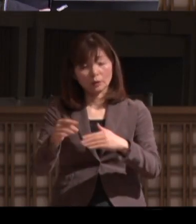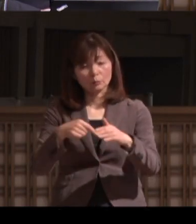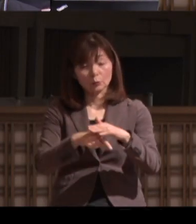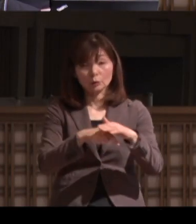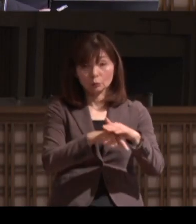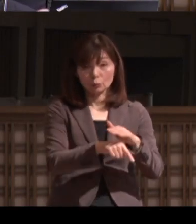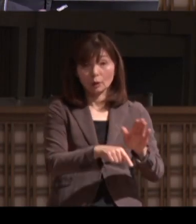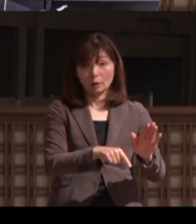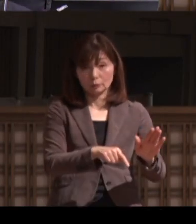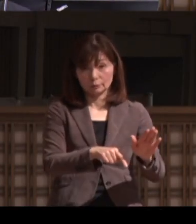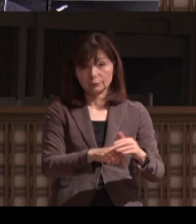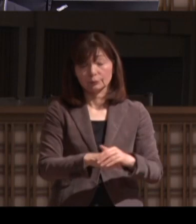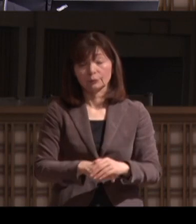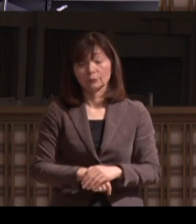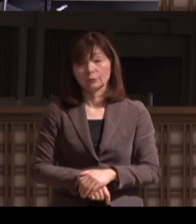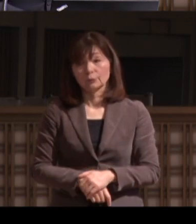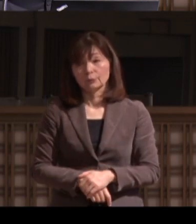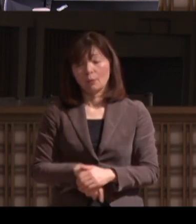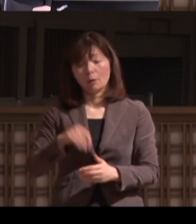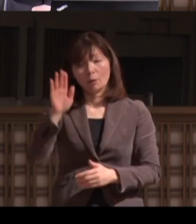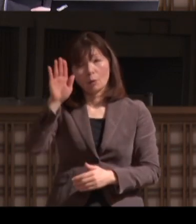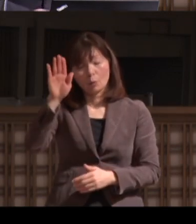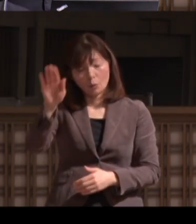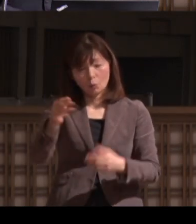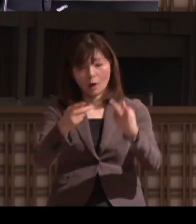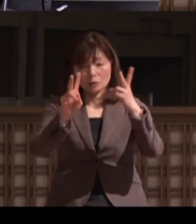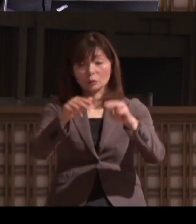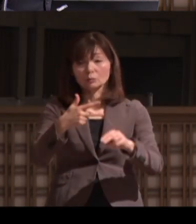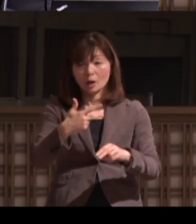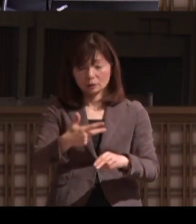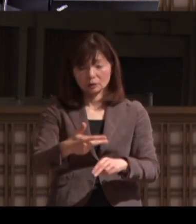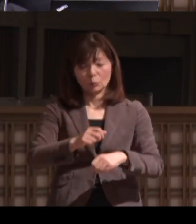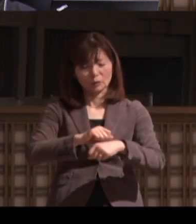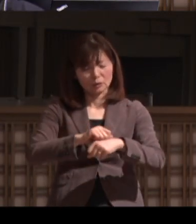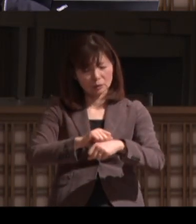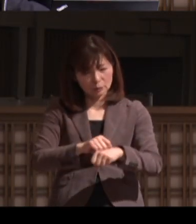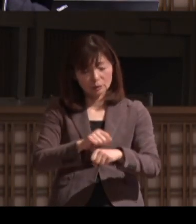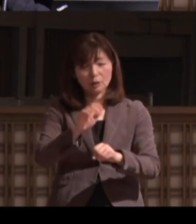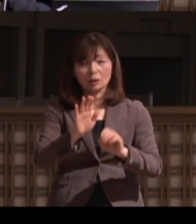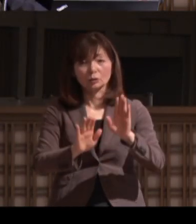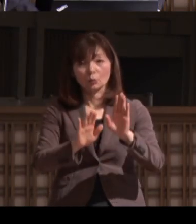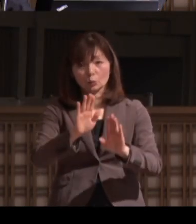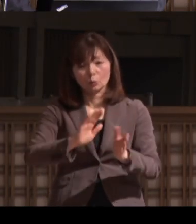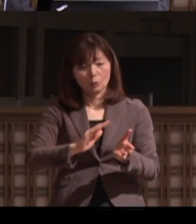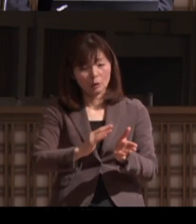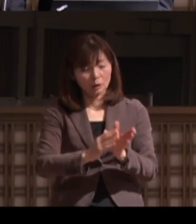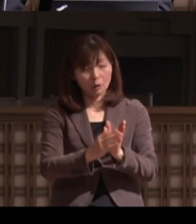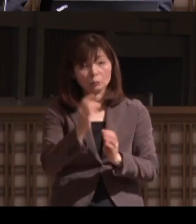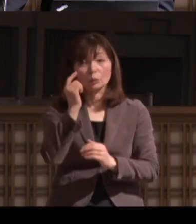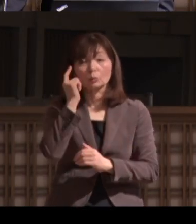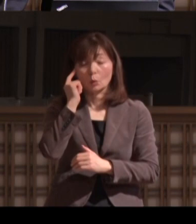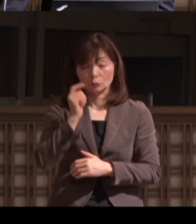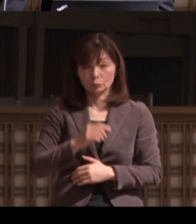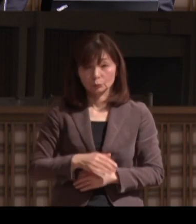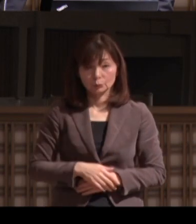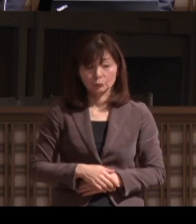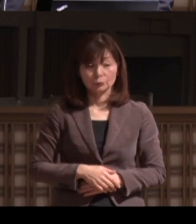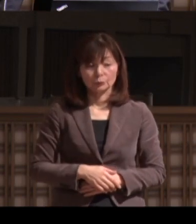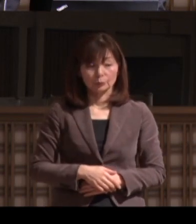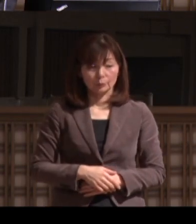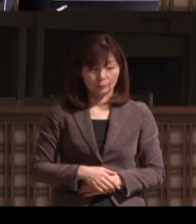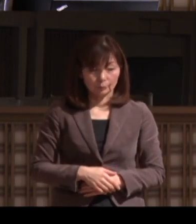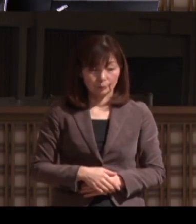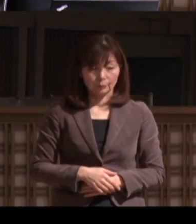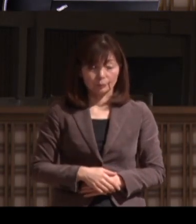てえ今後はですねえ非常に厳しい状況が起こると思いますでこういう広島市でこの度作られたよう